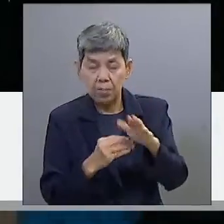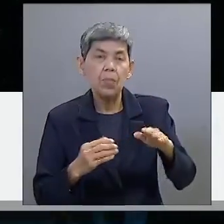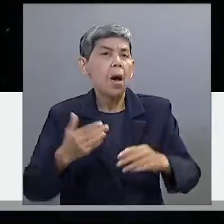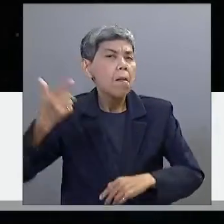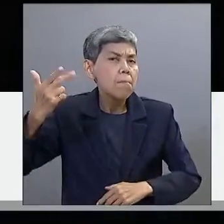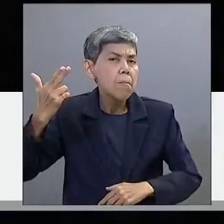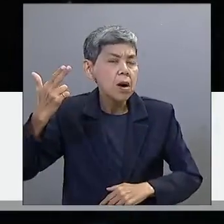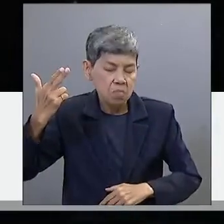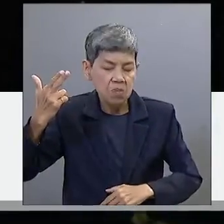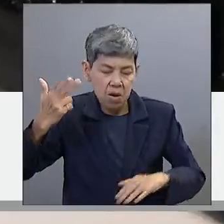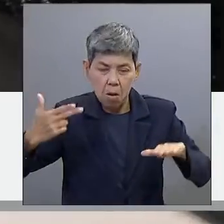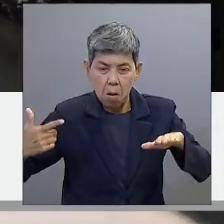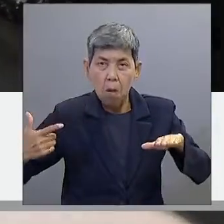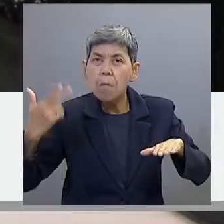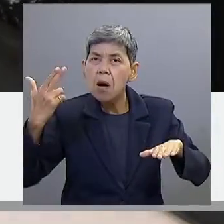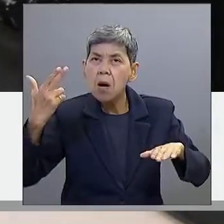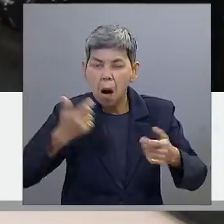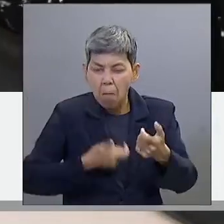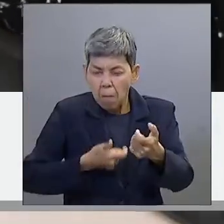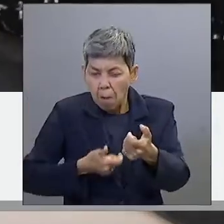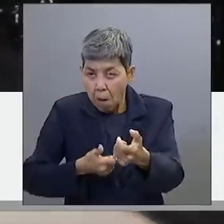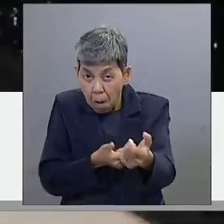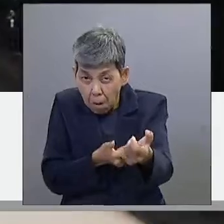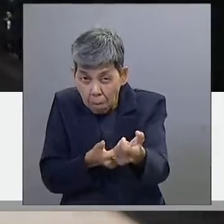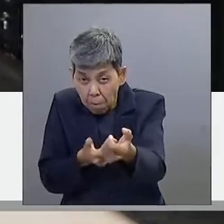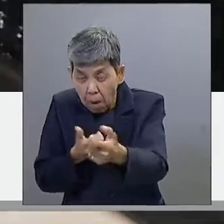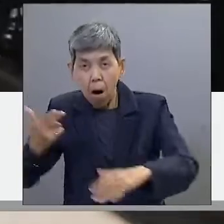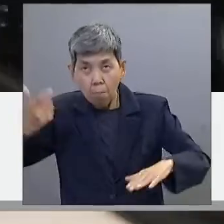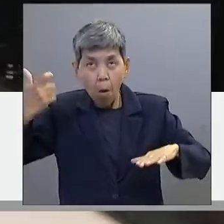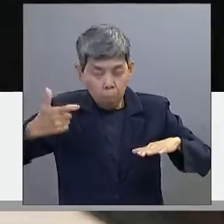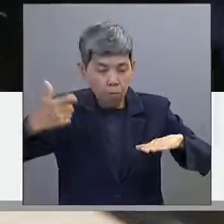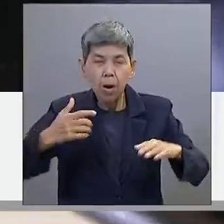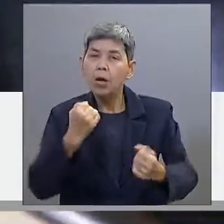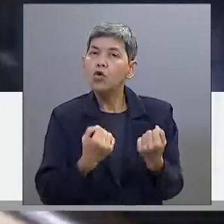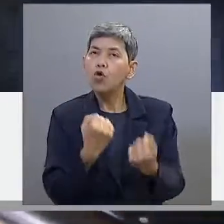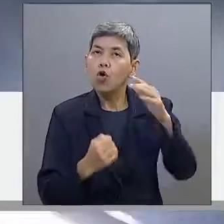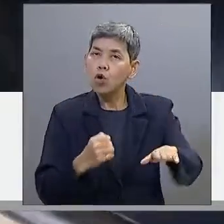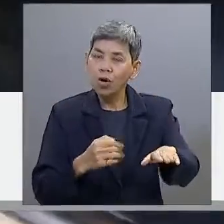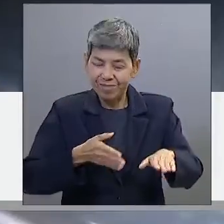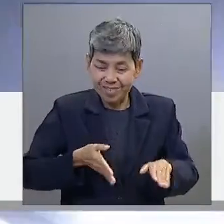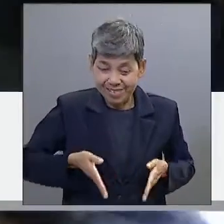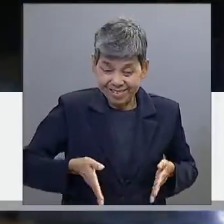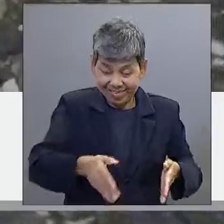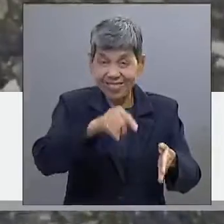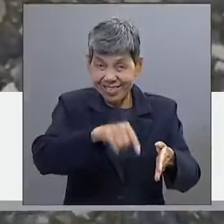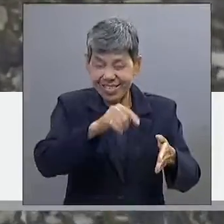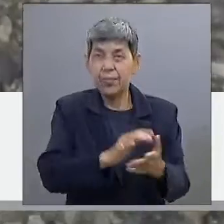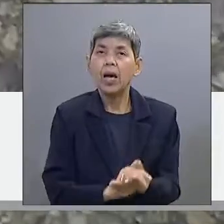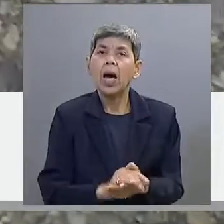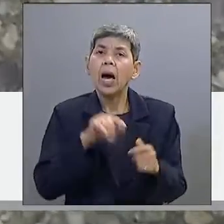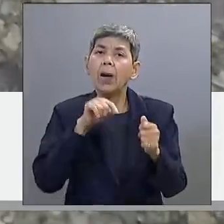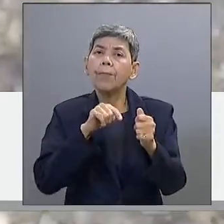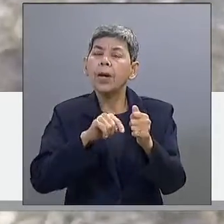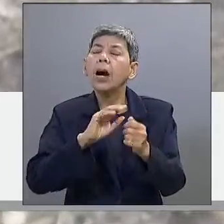ปืนสงครามก็คือปืนอาก้าค่ะแล้วก็ปืนพกสั้นจอดอยู่ที่ถนนเพชรเกษมในตำบลมะปรางเหนือ